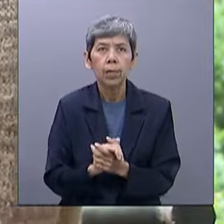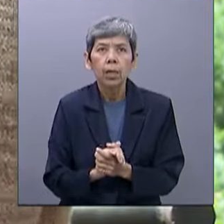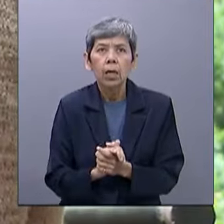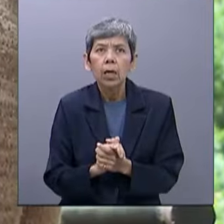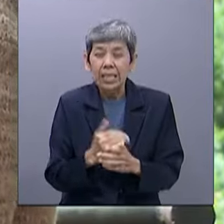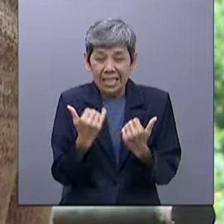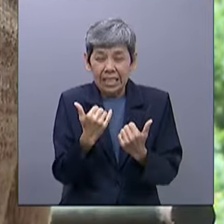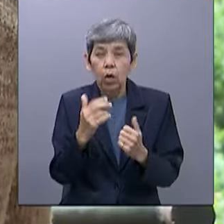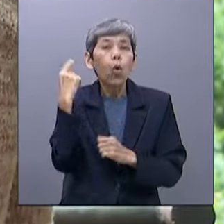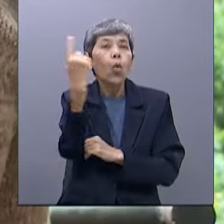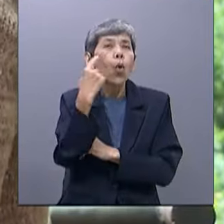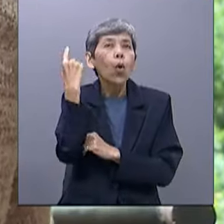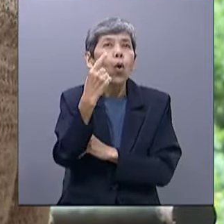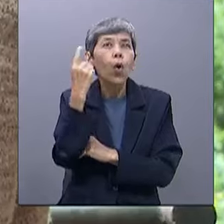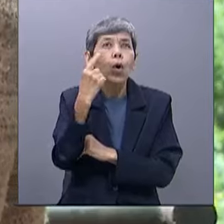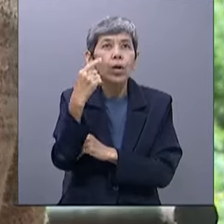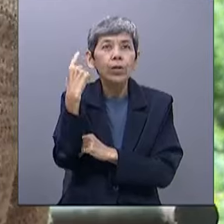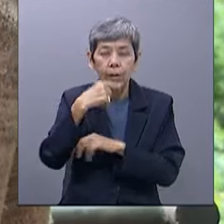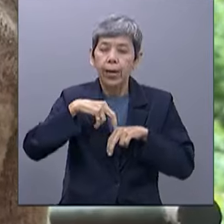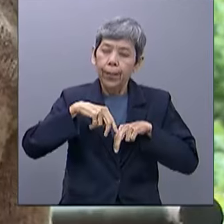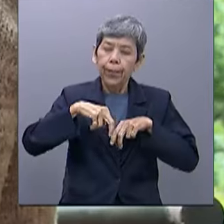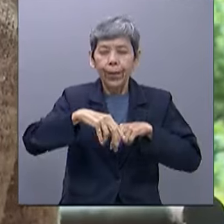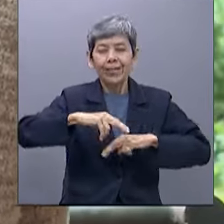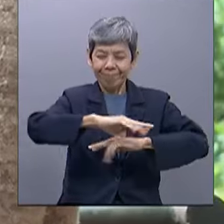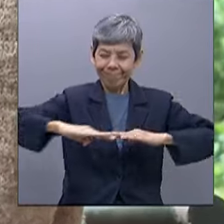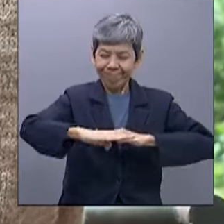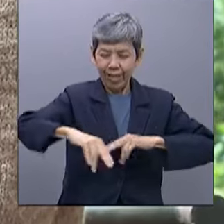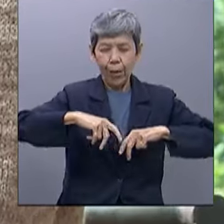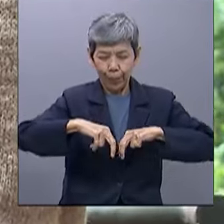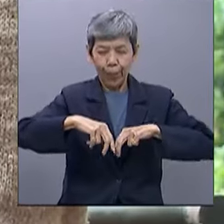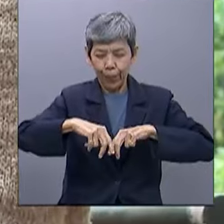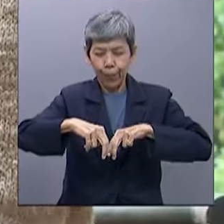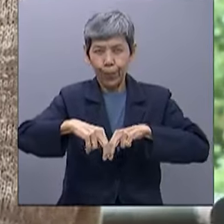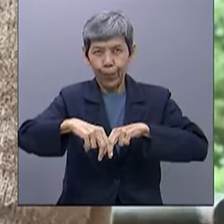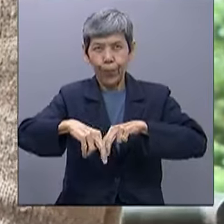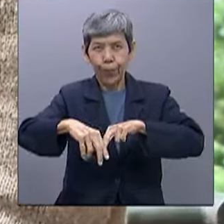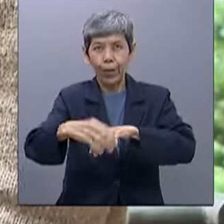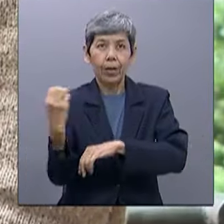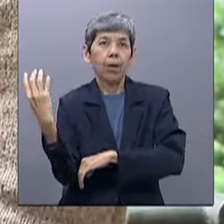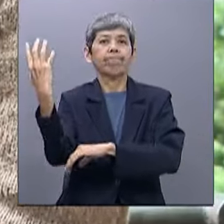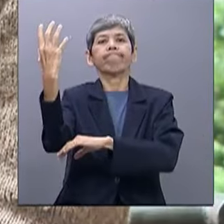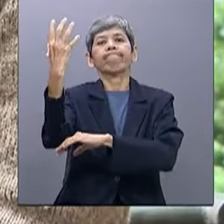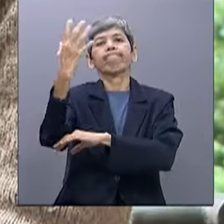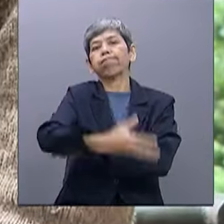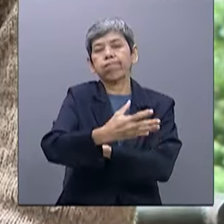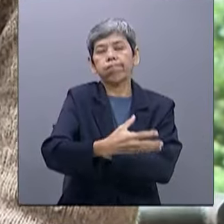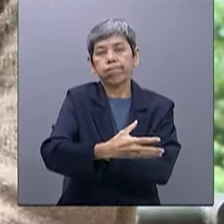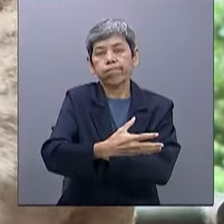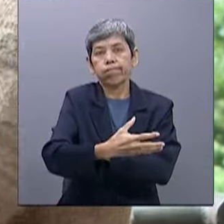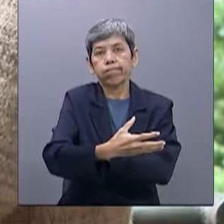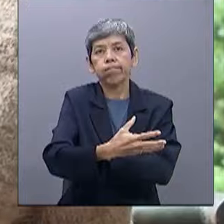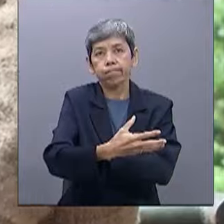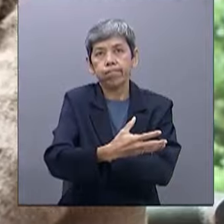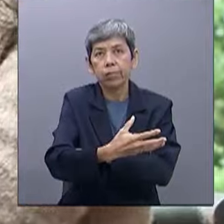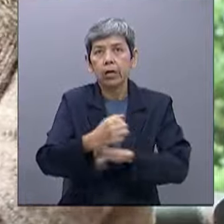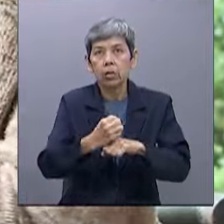ขณะนั้นเนี่ยนักท่องเที่ยวกำลังจะโหนเอ่อกำลังเดินข้ามสะพานจะถึงตรงนี้ละต้นไม้ก็หักหักล้มคืนลงไป